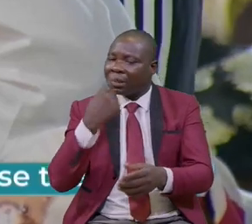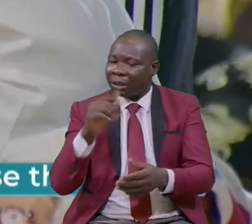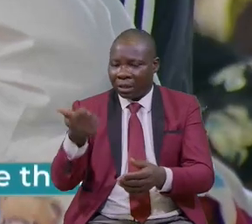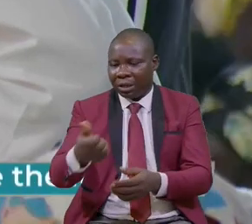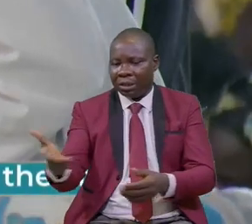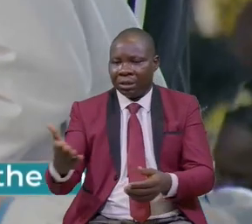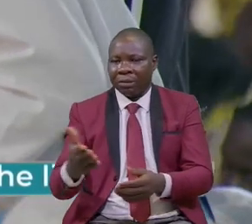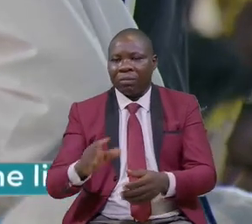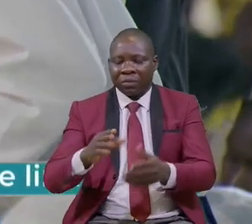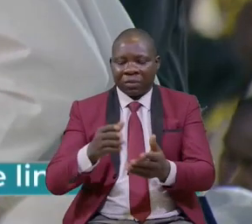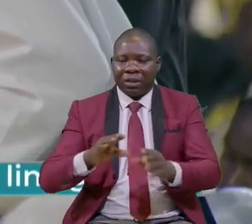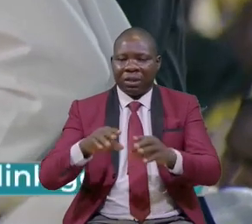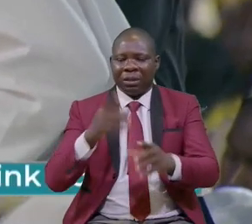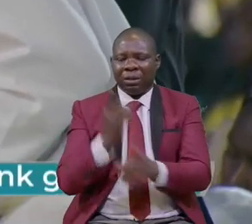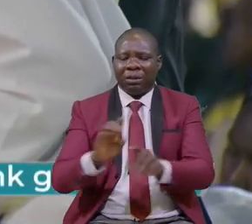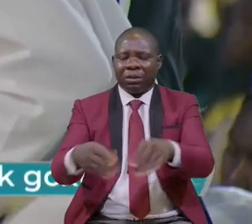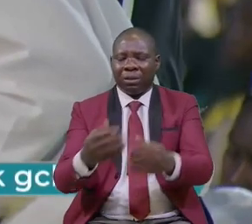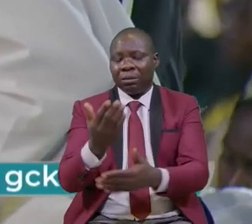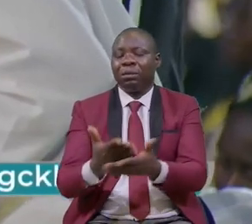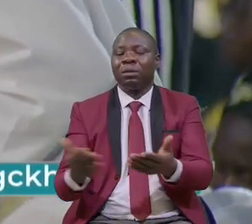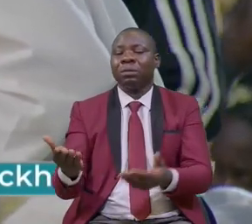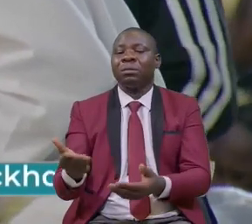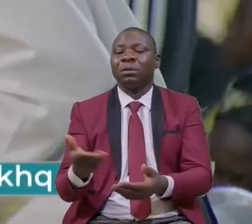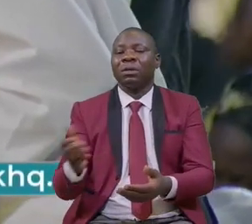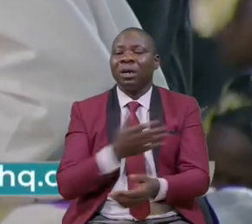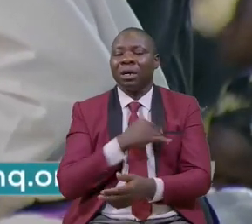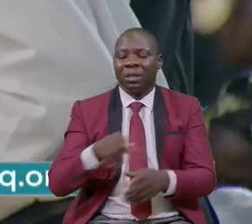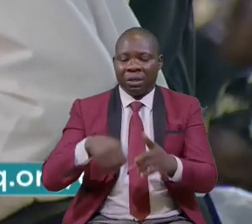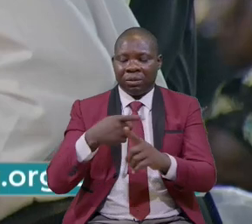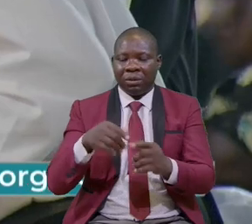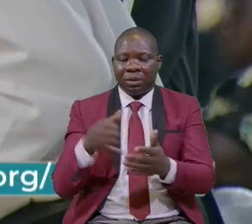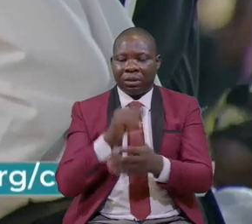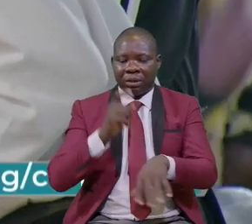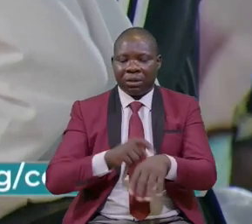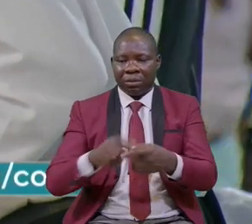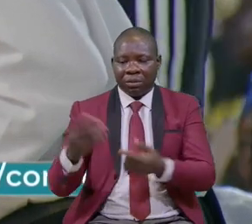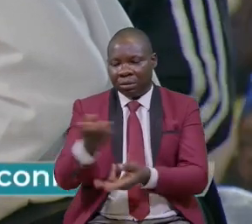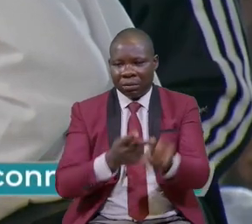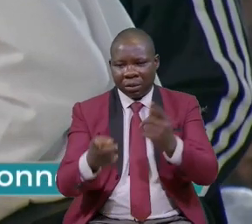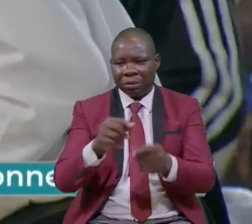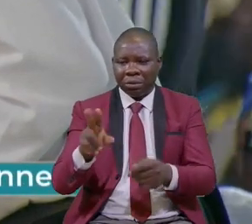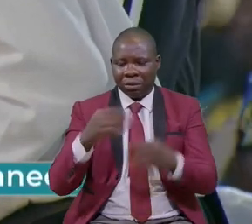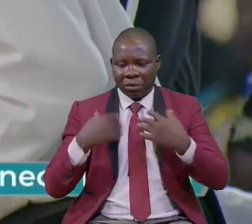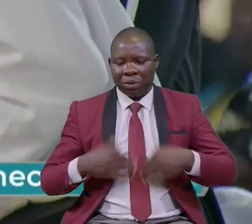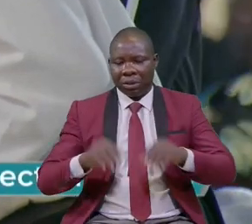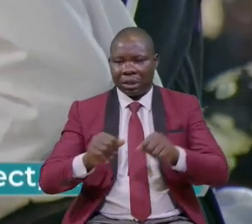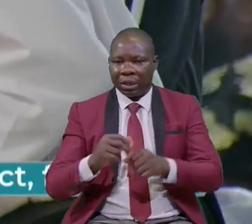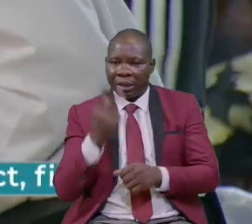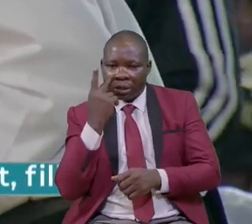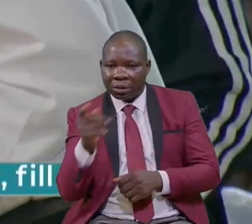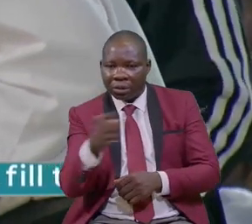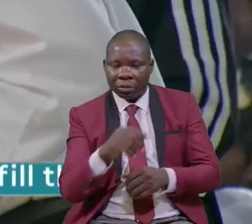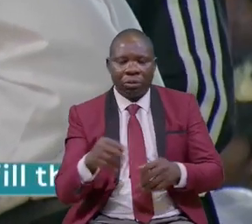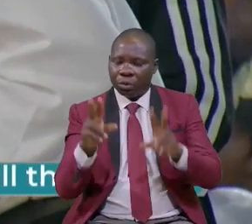Donnez toutes les informations correctes, s'il vous plaît. Ne donnez pas des informations pour que lorsqu'on se rend de vous chercher, qu'on ne vous retrouve